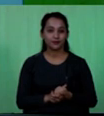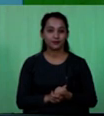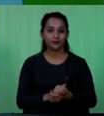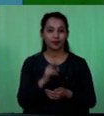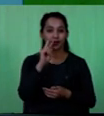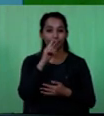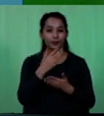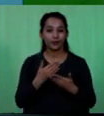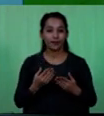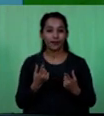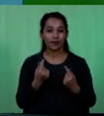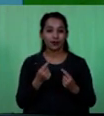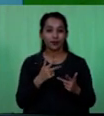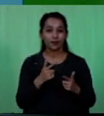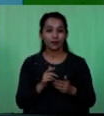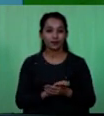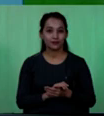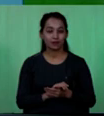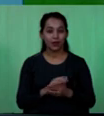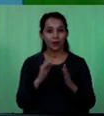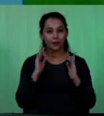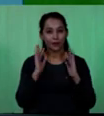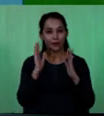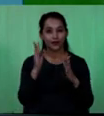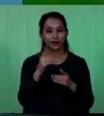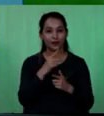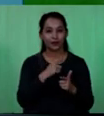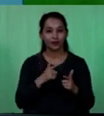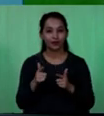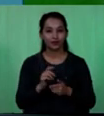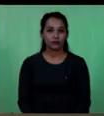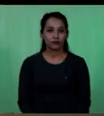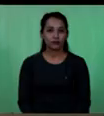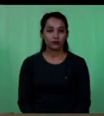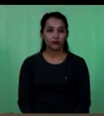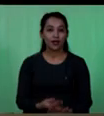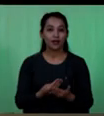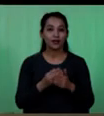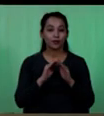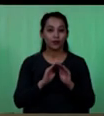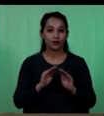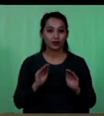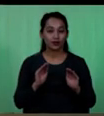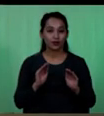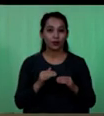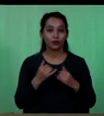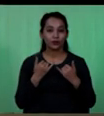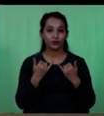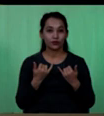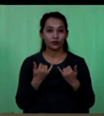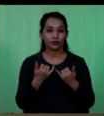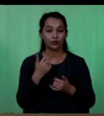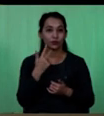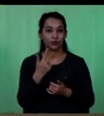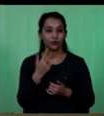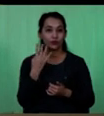Mevalar qayerda pishadi? Bog'larda pishadi. Aziz o'quvchilar, endi